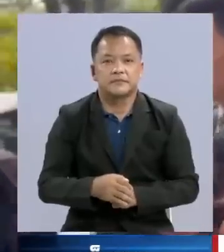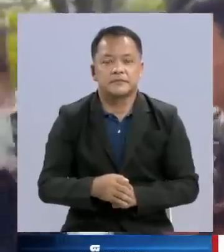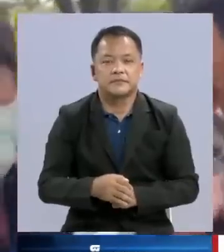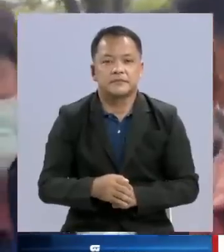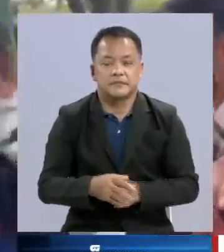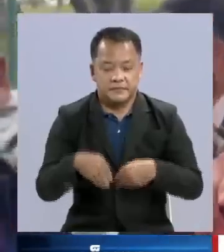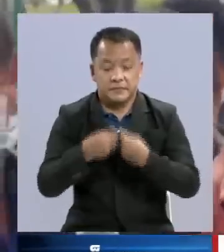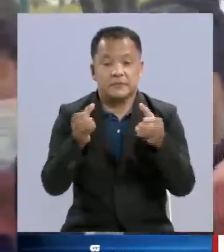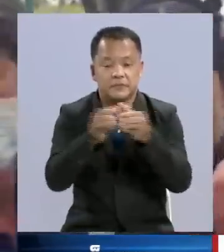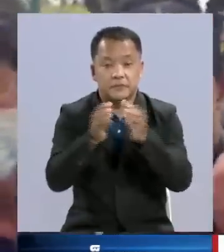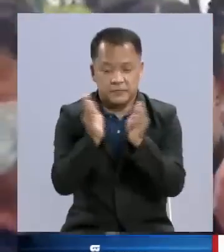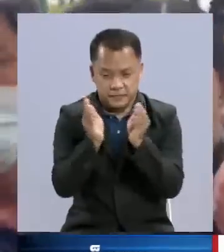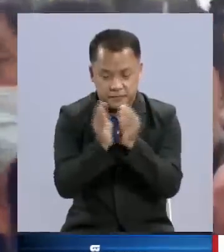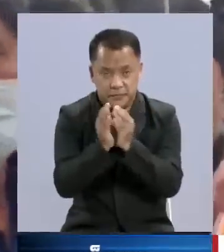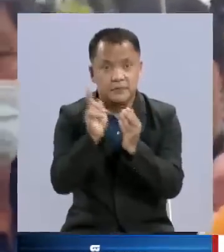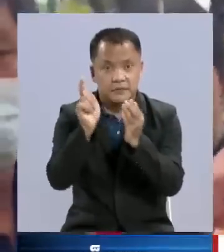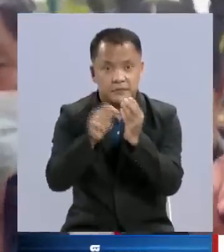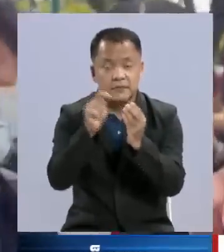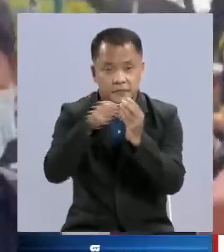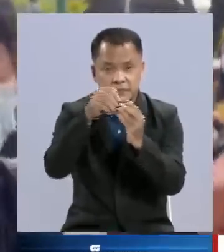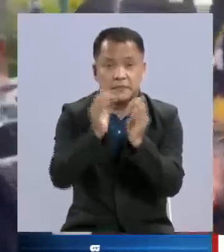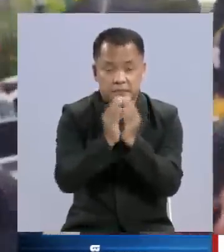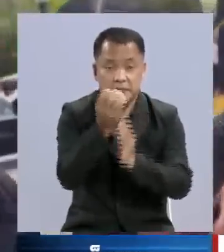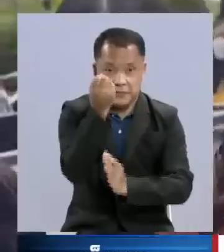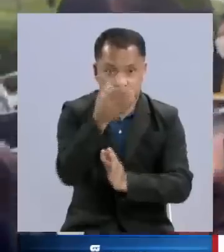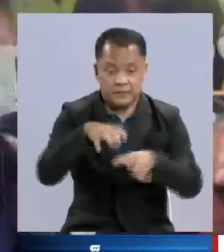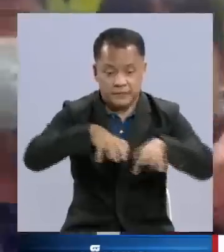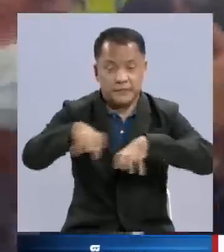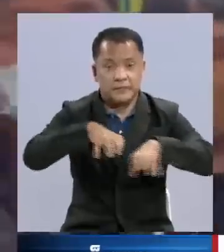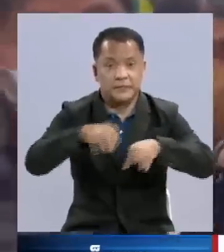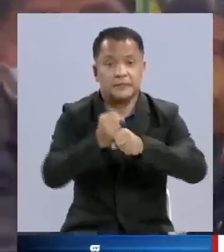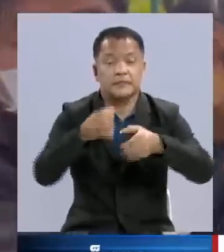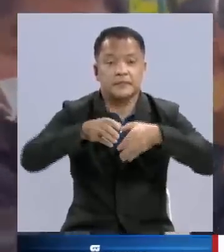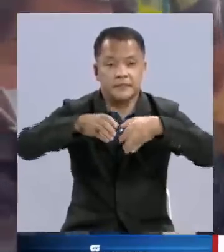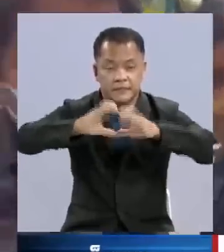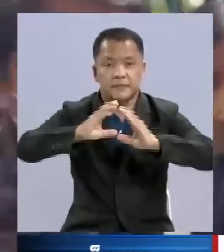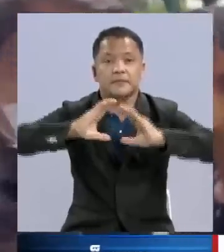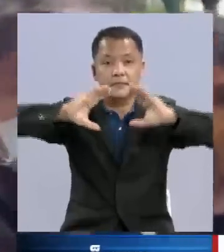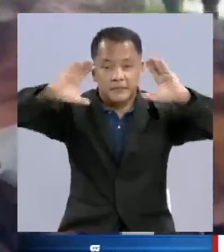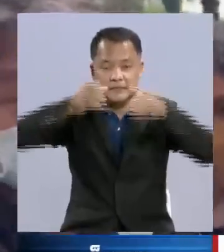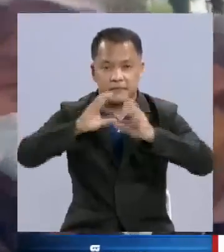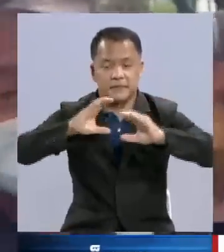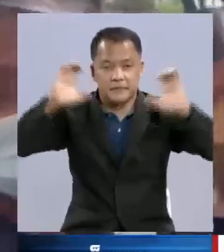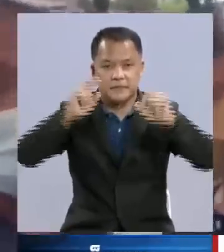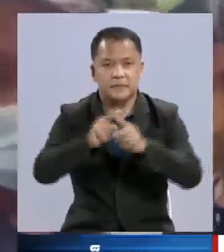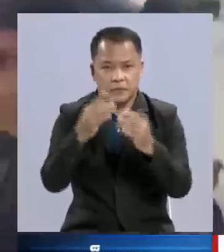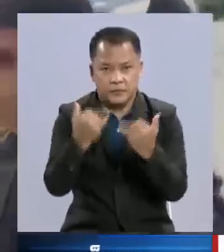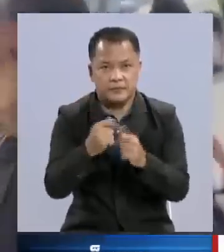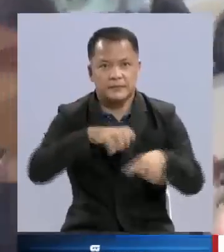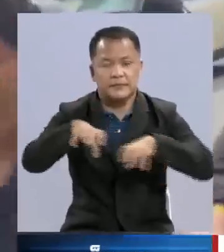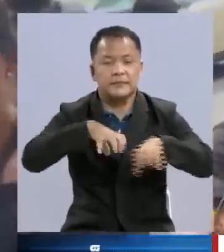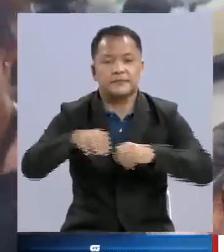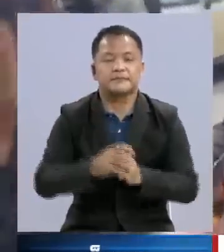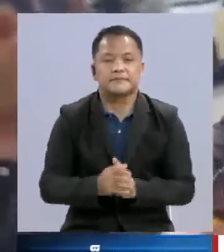ให้พรรคที่มีคะแนนเสียงมากที่สุดได้ทำการจัดตั้งรัฐบาลในขณะนี้ก็ยังจัด